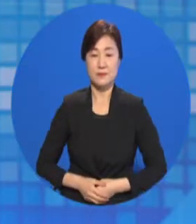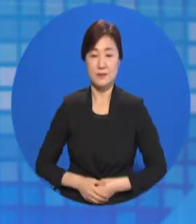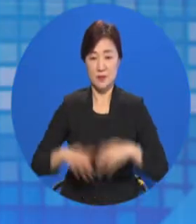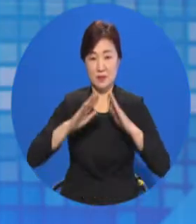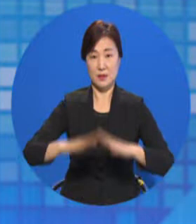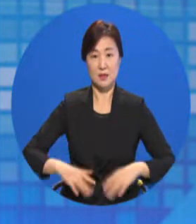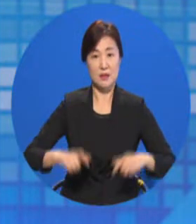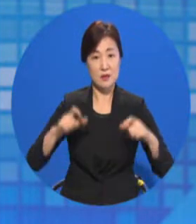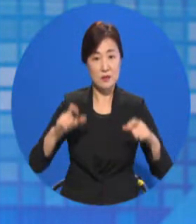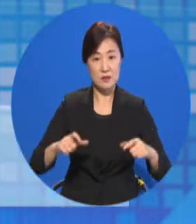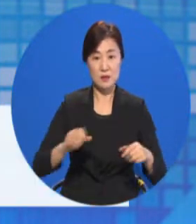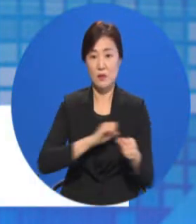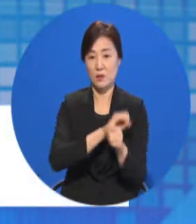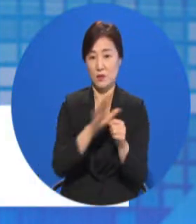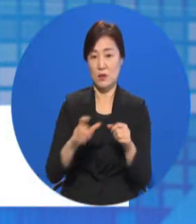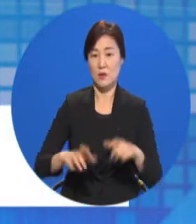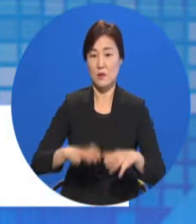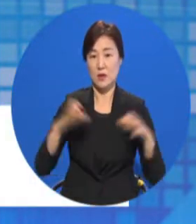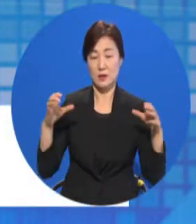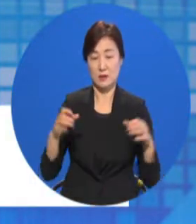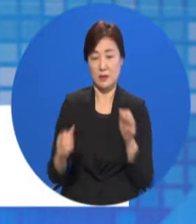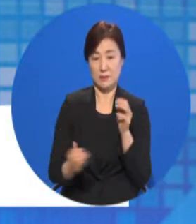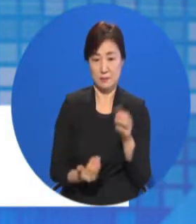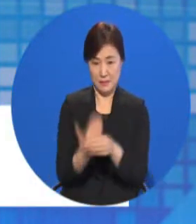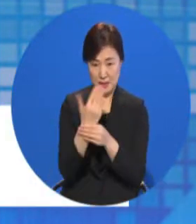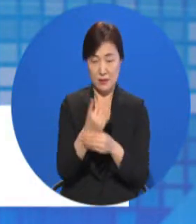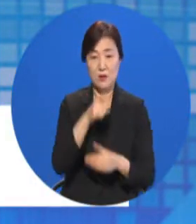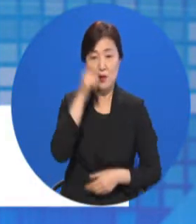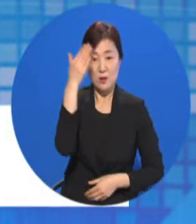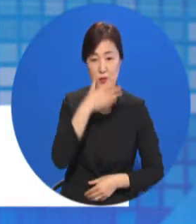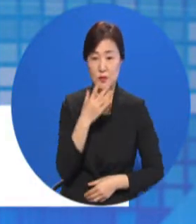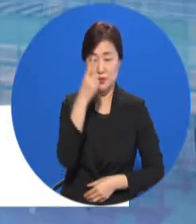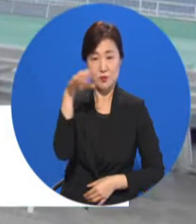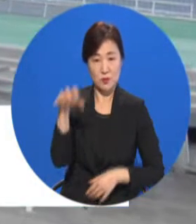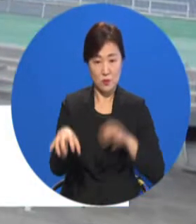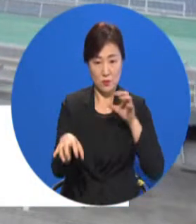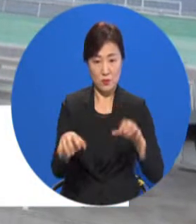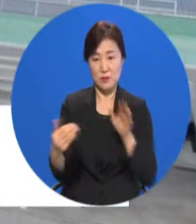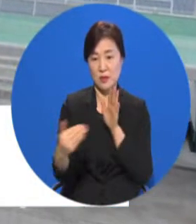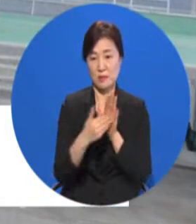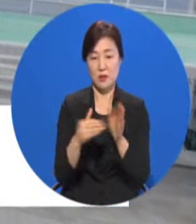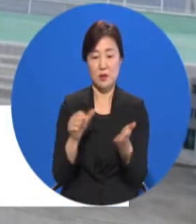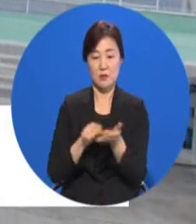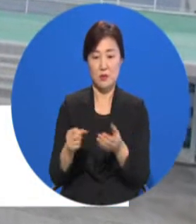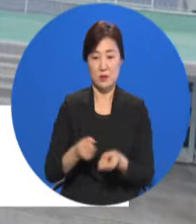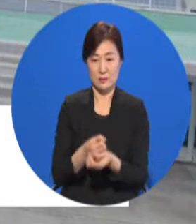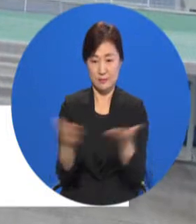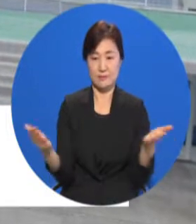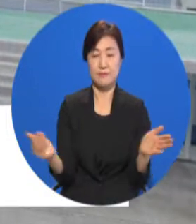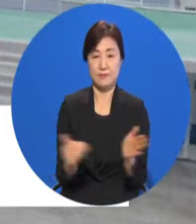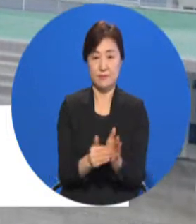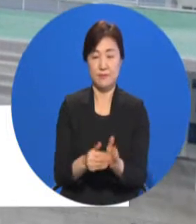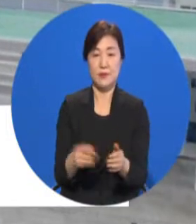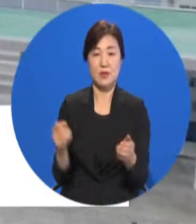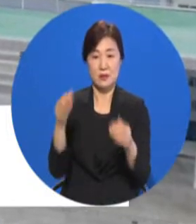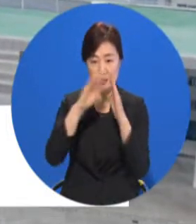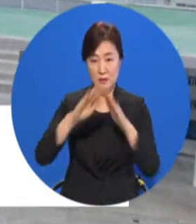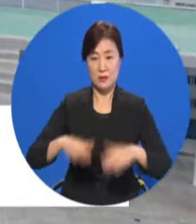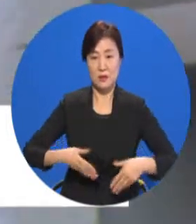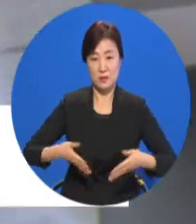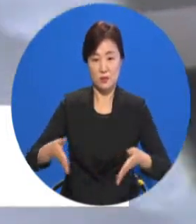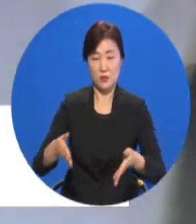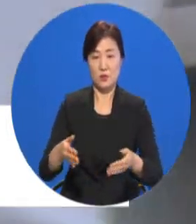전남도가 코로나19 확진자가 발생한 여수시와 순천시에 방역물품을 긴급 지원했습니다. 전라남도는